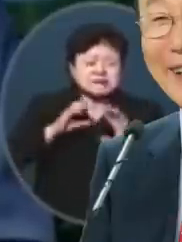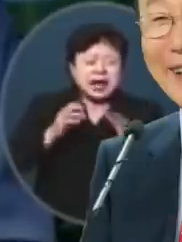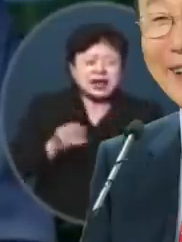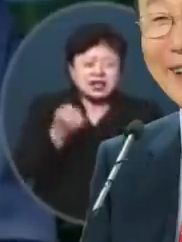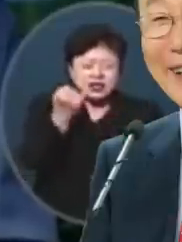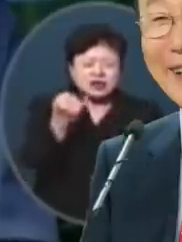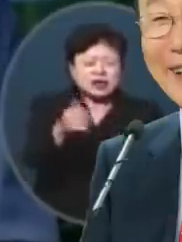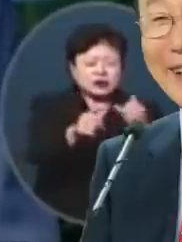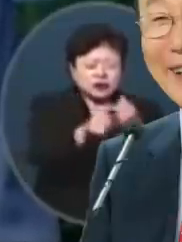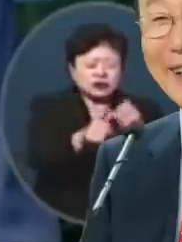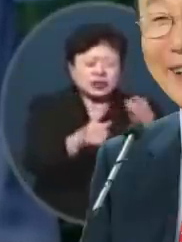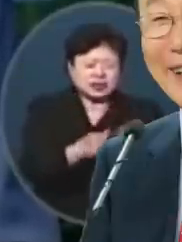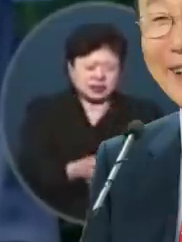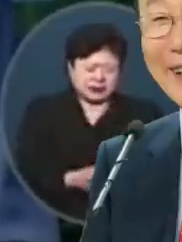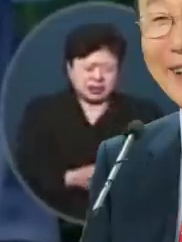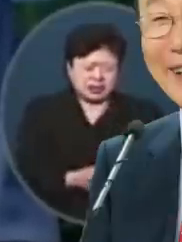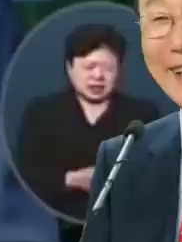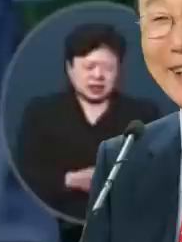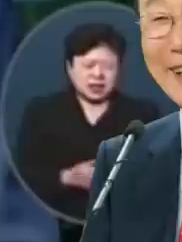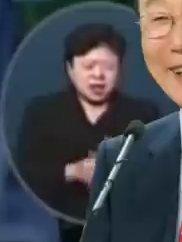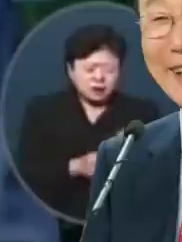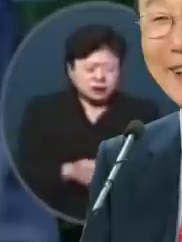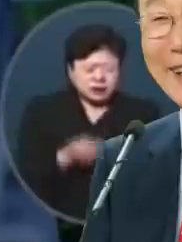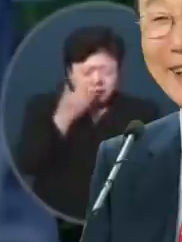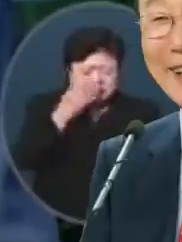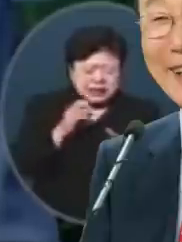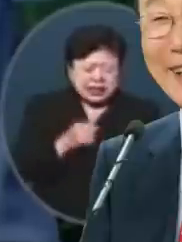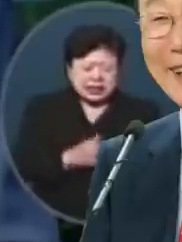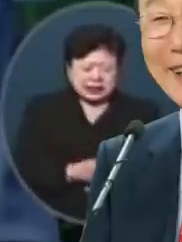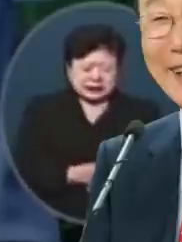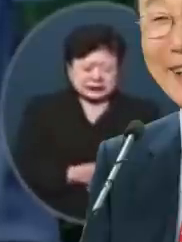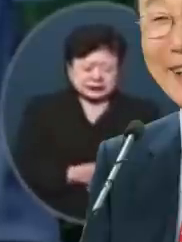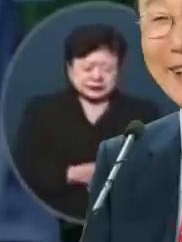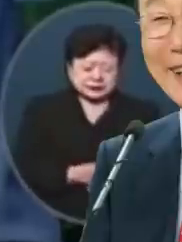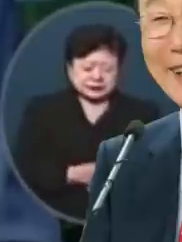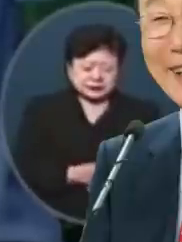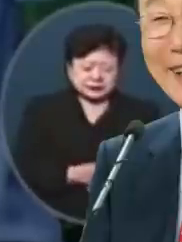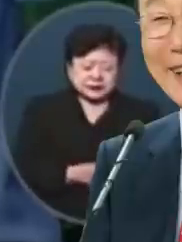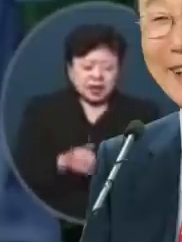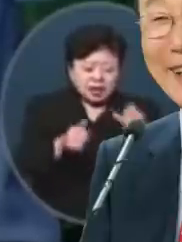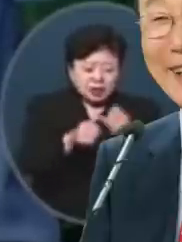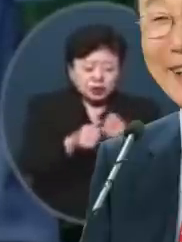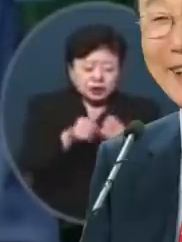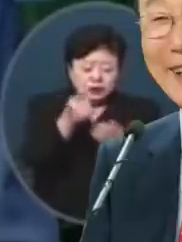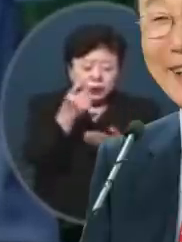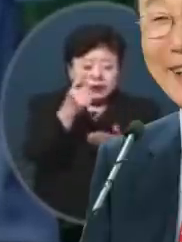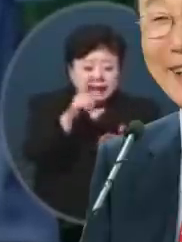취했는데 그 부인이 이스라엘에 시집 올 때